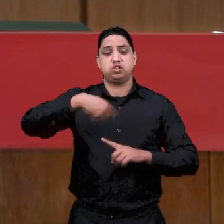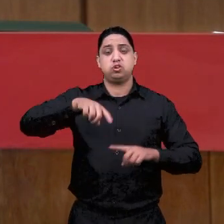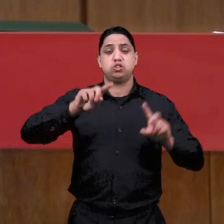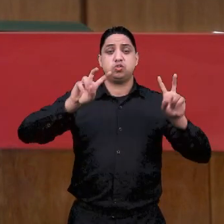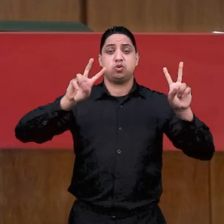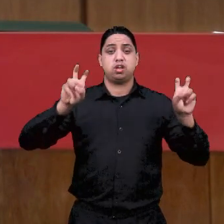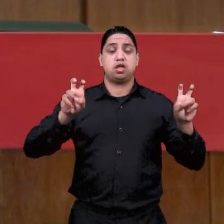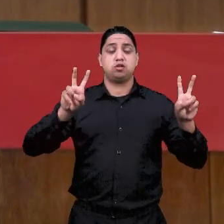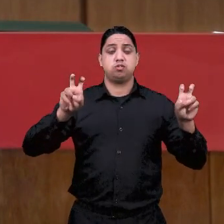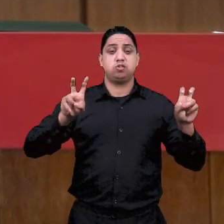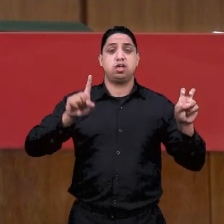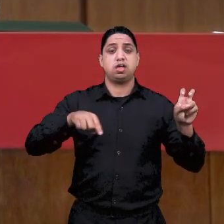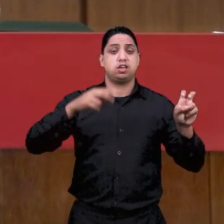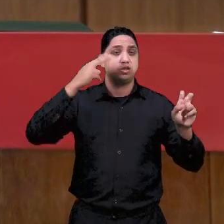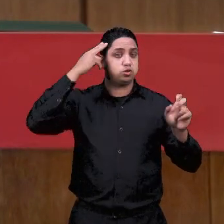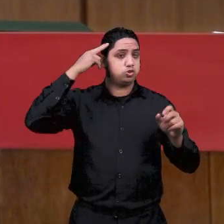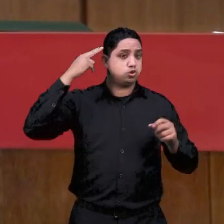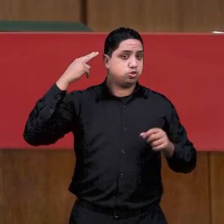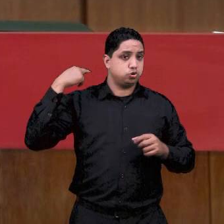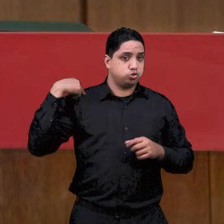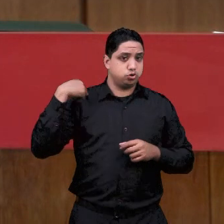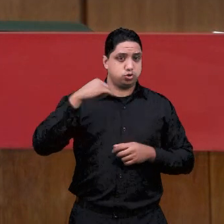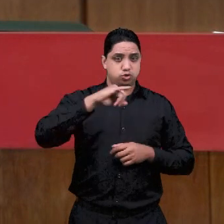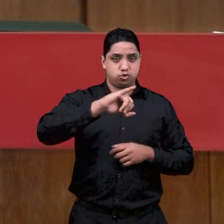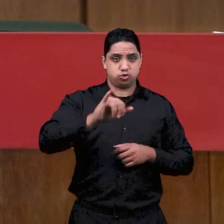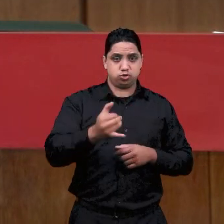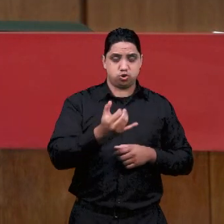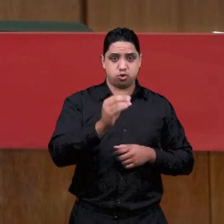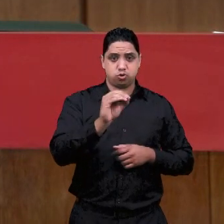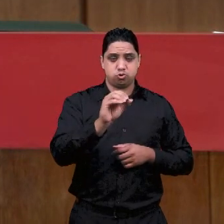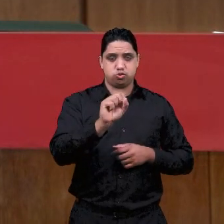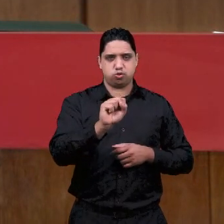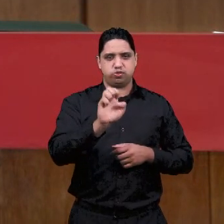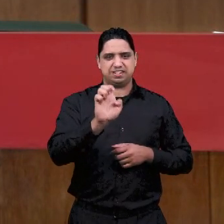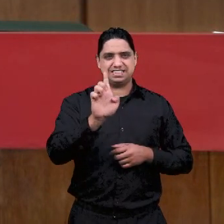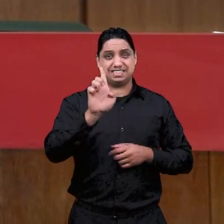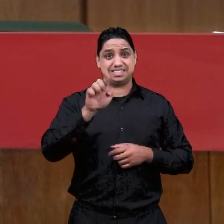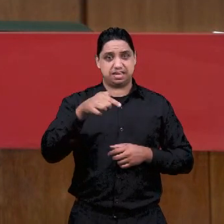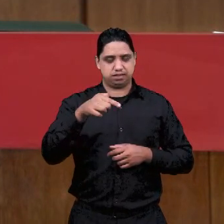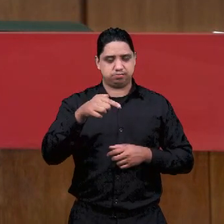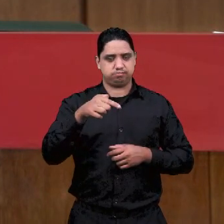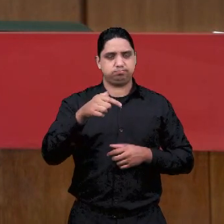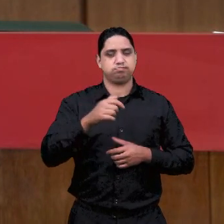importante, c'est-à-dire ce qu'il plus représente,